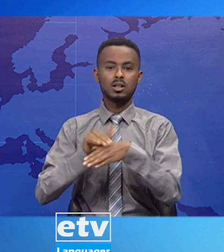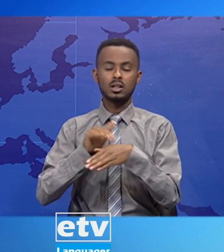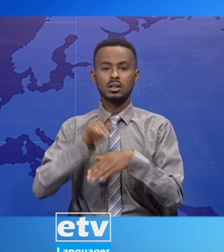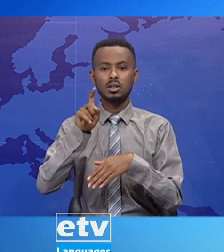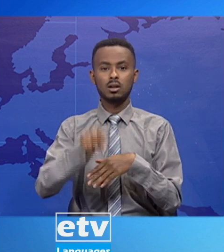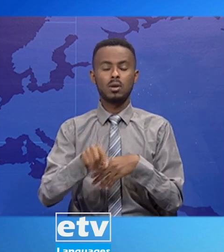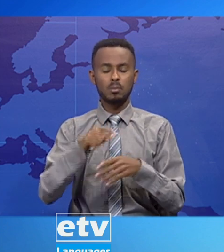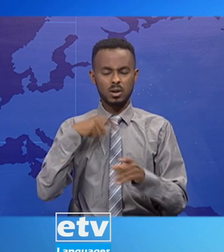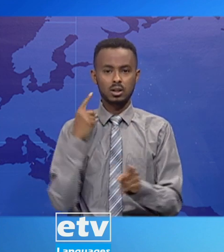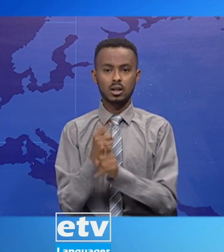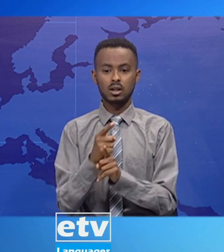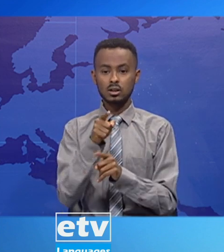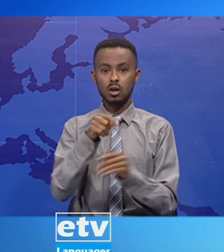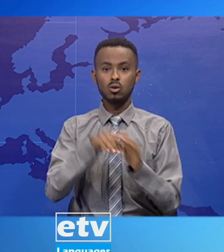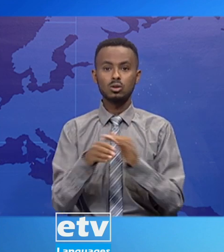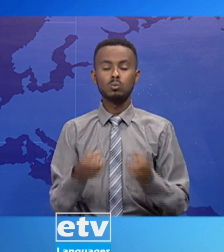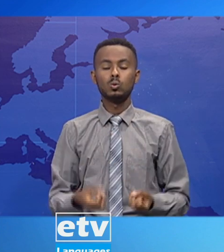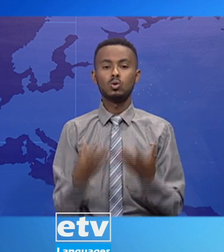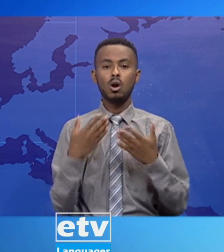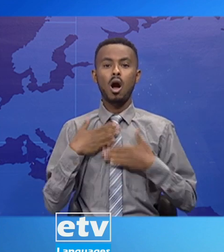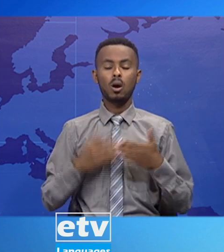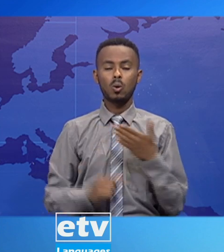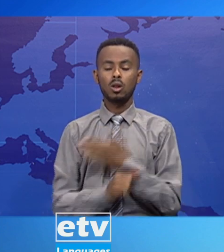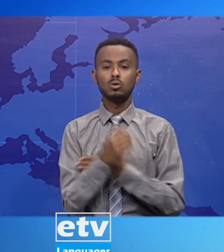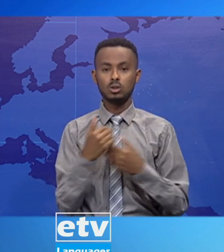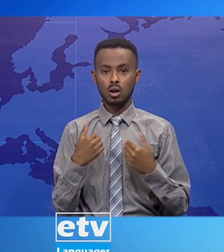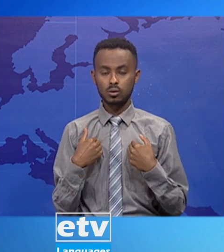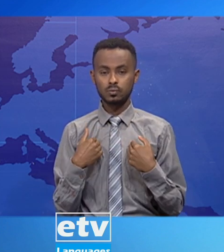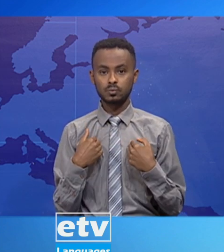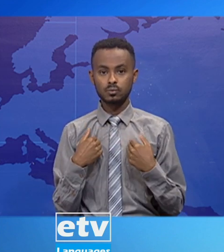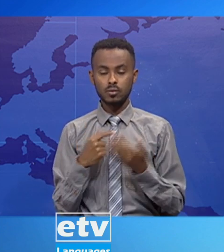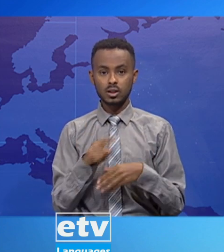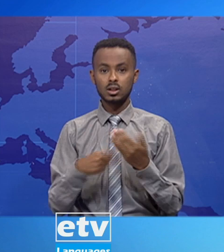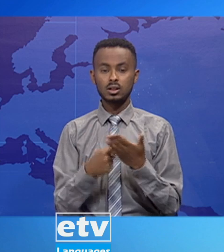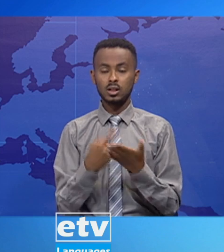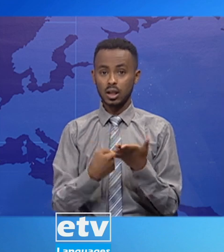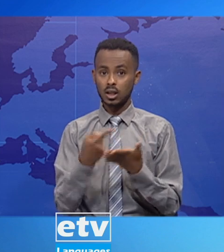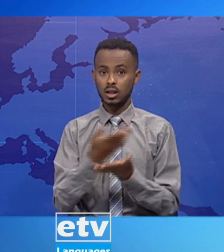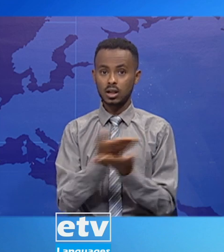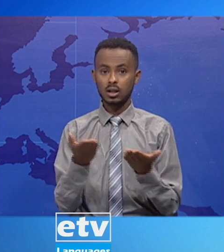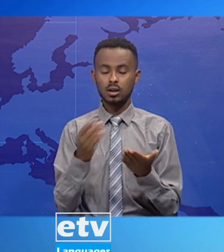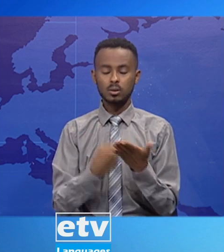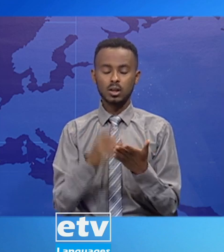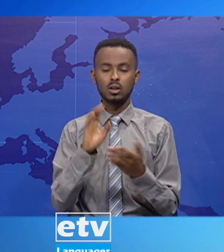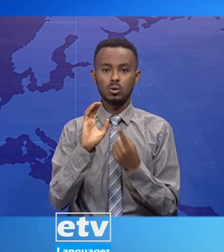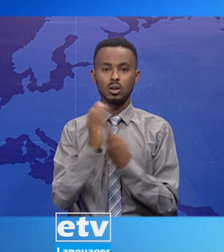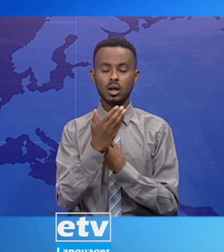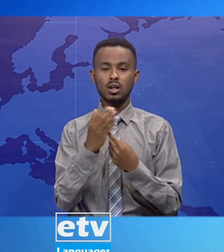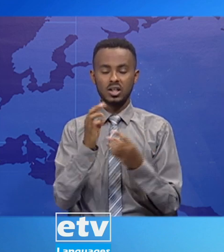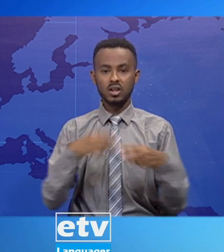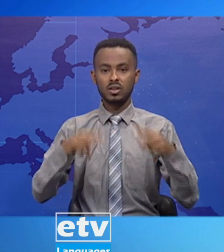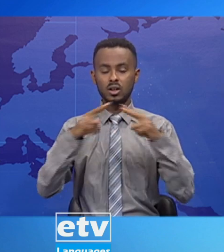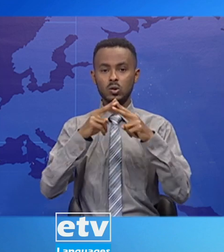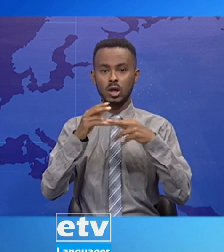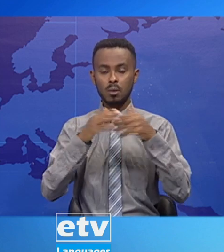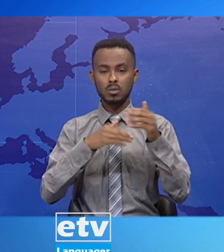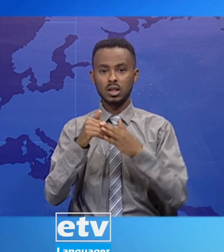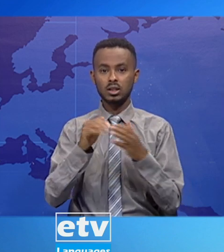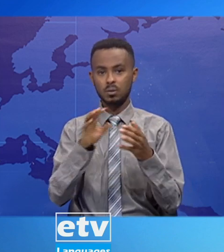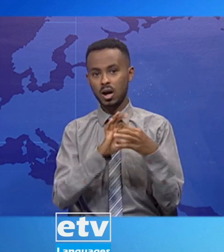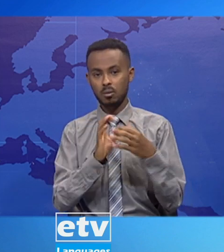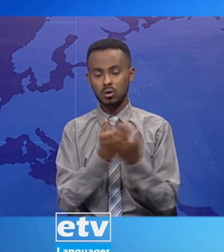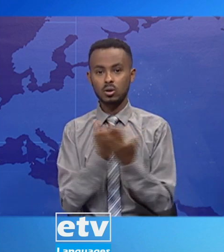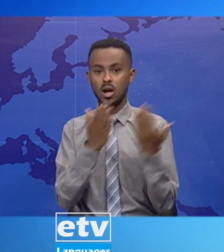ምክንያቱም በርግጠኝነት እዛ ውስጥ ብዙ አካል ጉዳተኞች አሉ። ስለዚህ ያንን ነገር በዚህ አይነት መልኩ ከፌዴሬሽኑ ጋር መሻሽተን ማህበራዊ